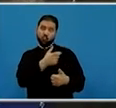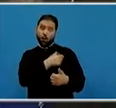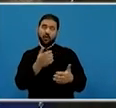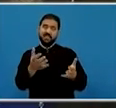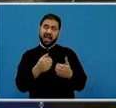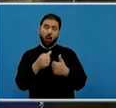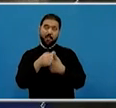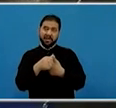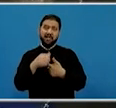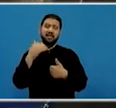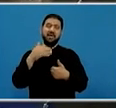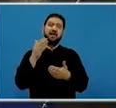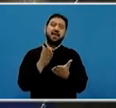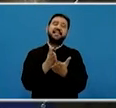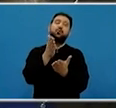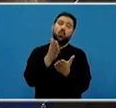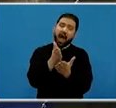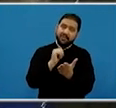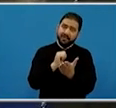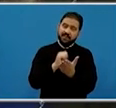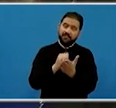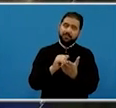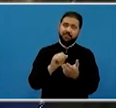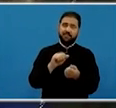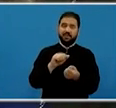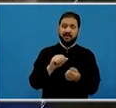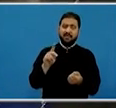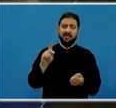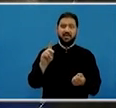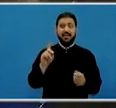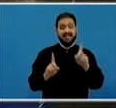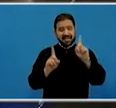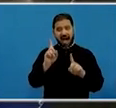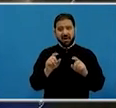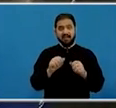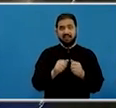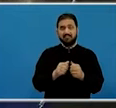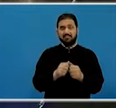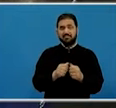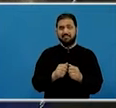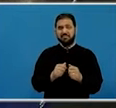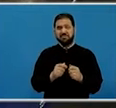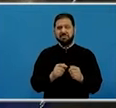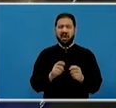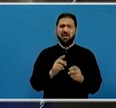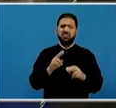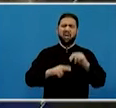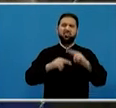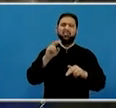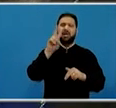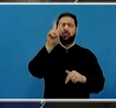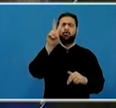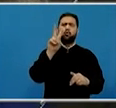se poate desface prietenia și dacă s-a desfăcut o prietenie, nu este chiar o tragedie. O familie totuși întemeiată, odată